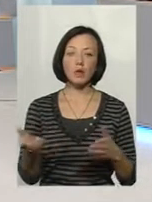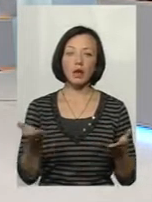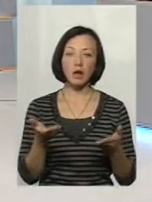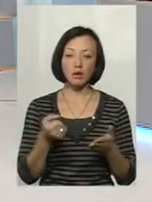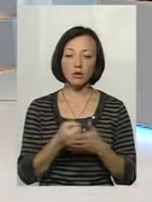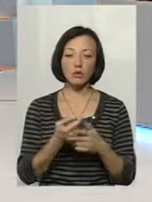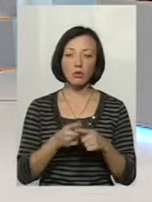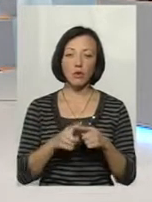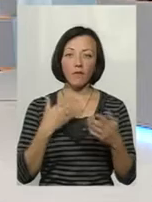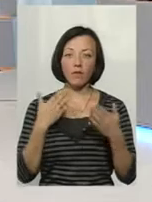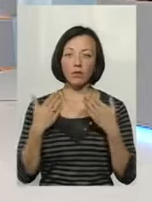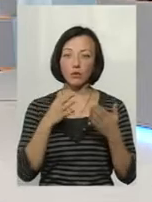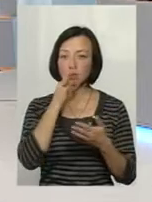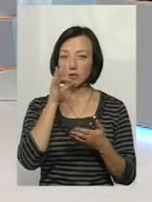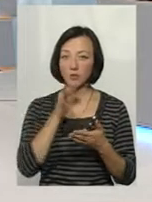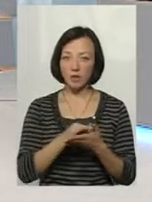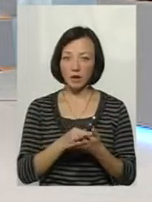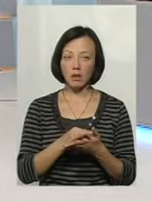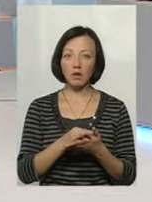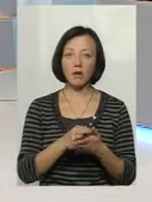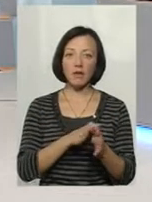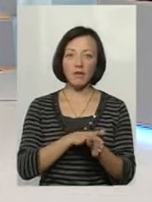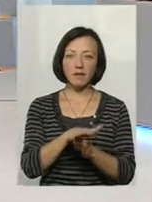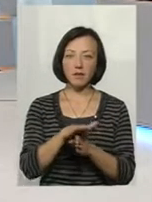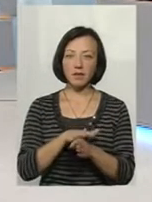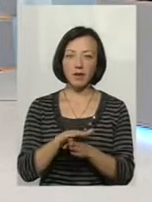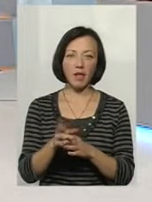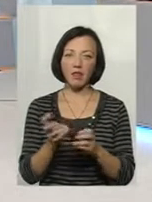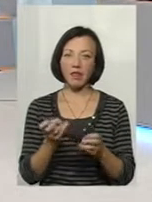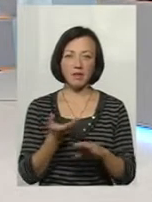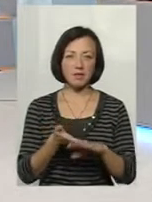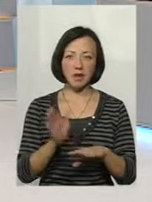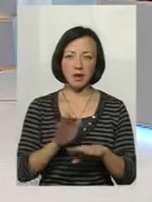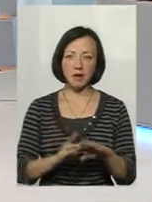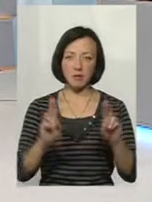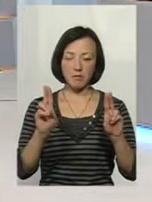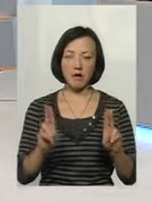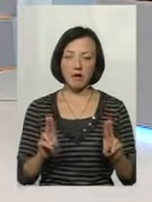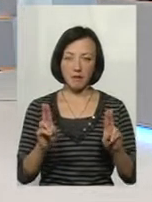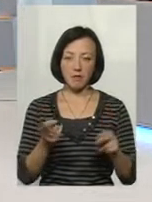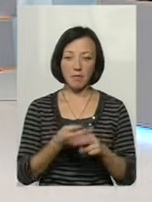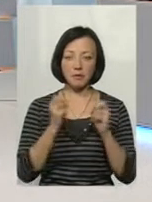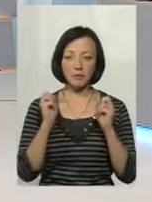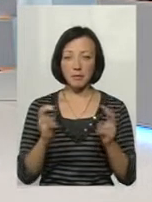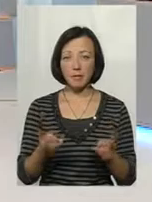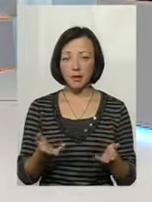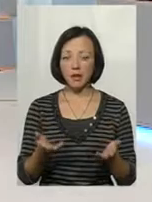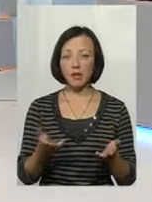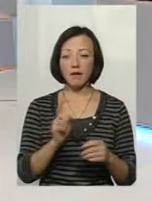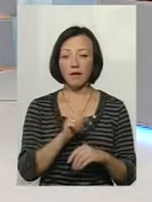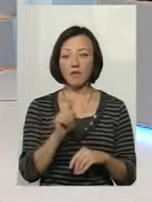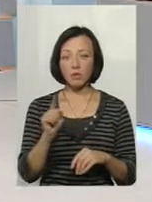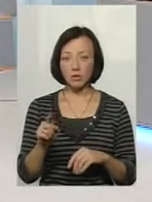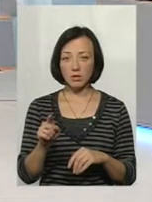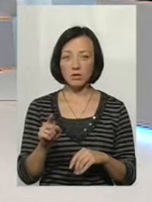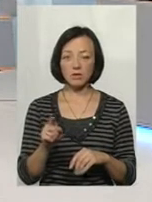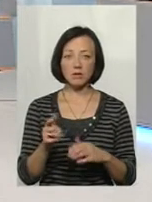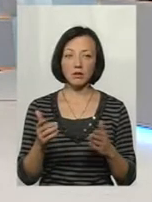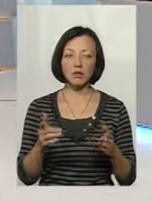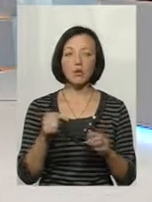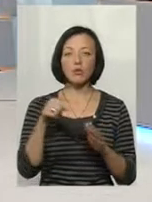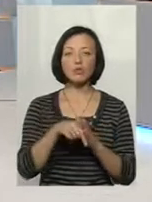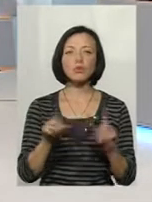цього відносяться відповідально, витримують, в принципі, доволі нескладні правила безпеки. Вони безпечно користуються.